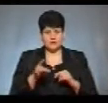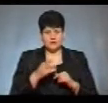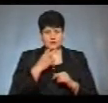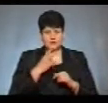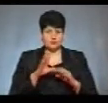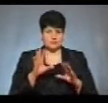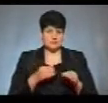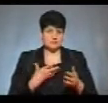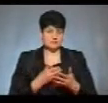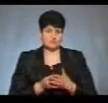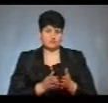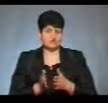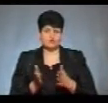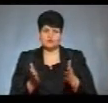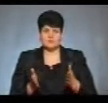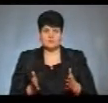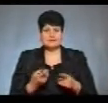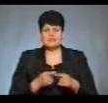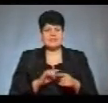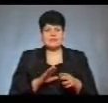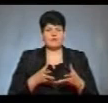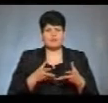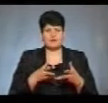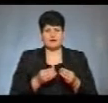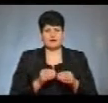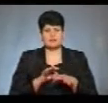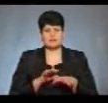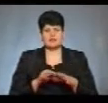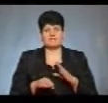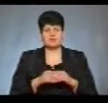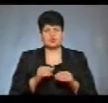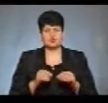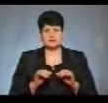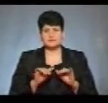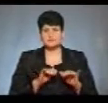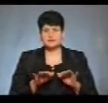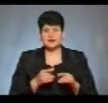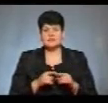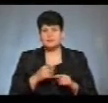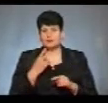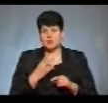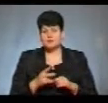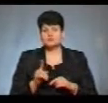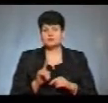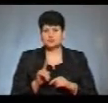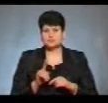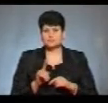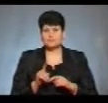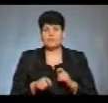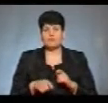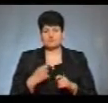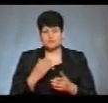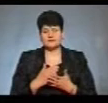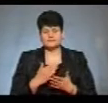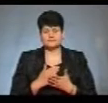своїм чередом. Це не впливає дуже радикально на проведення виборчої кампанії, але це показує про те, що власне порушення